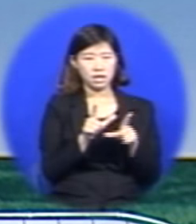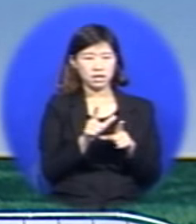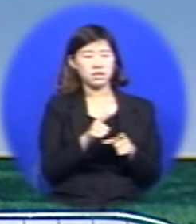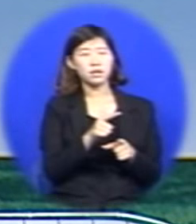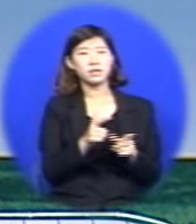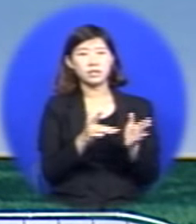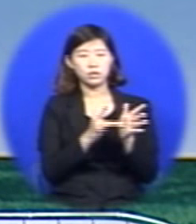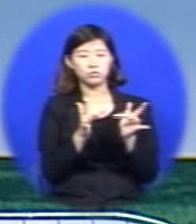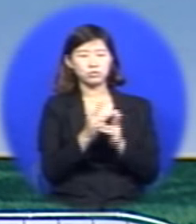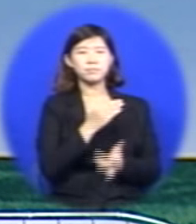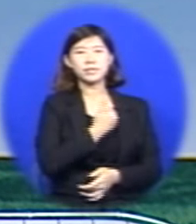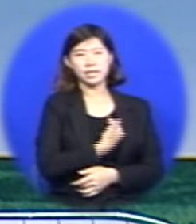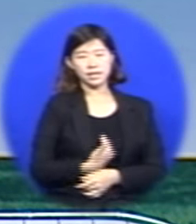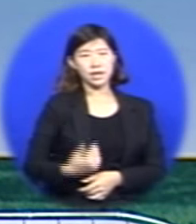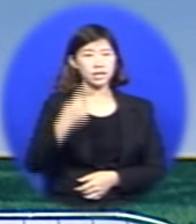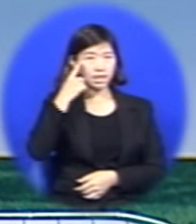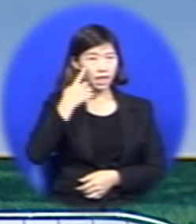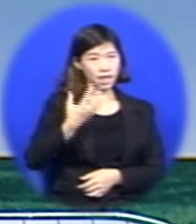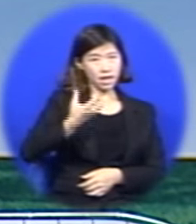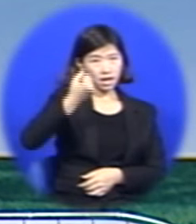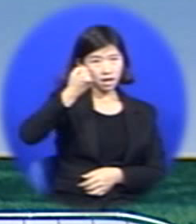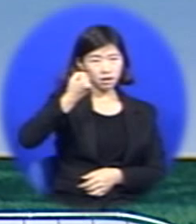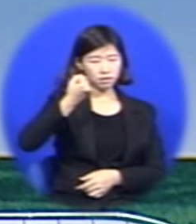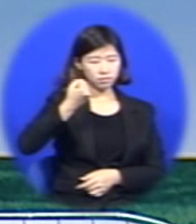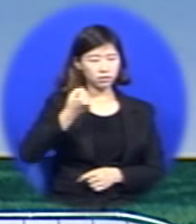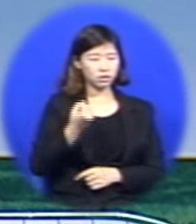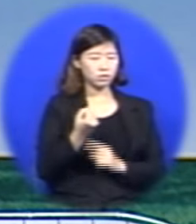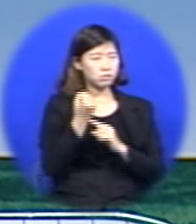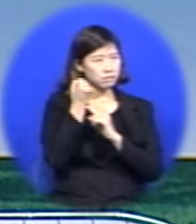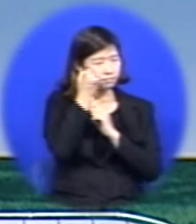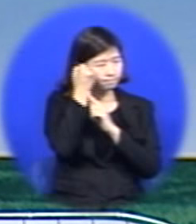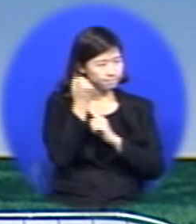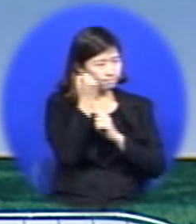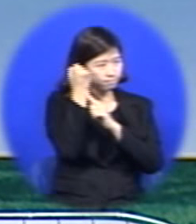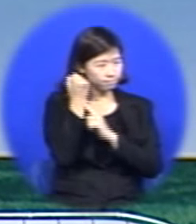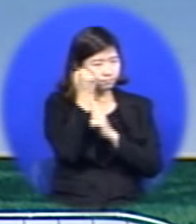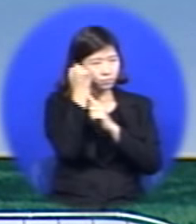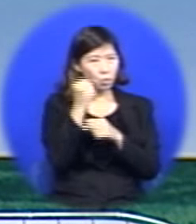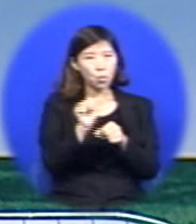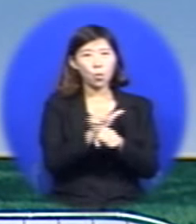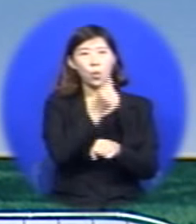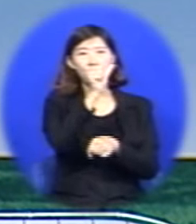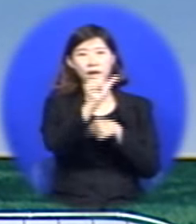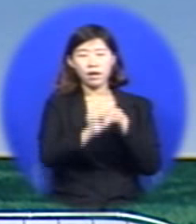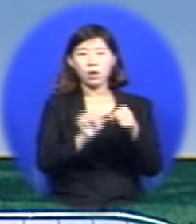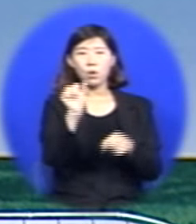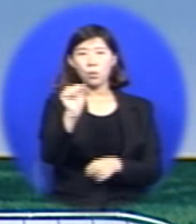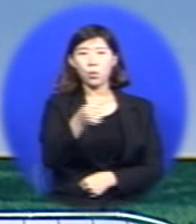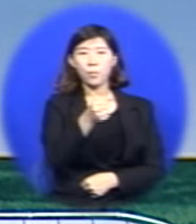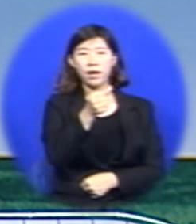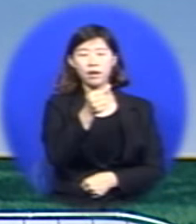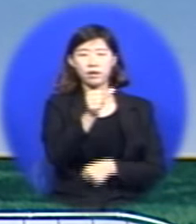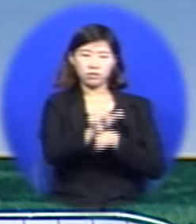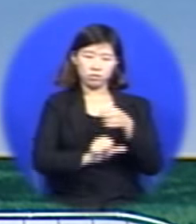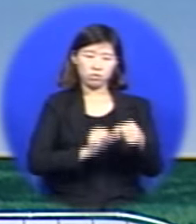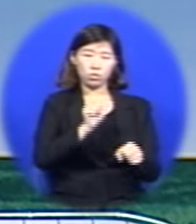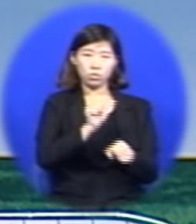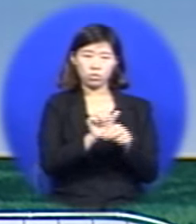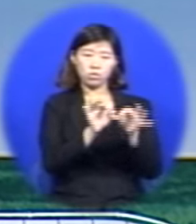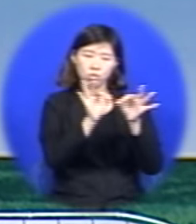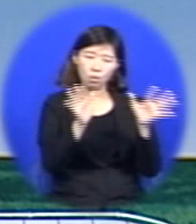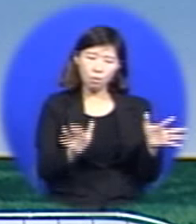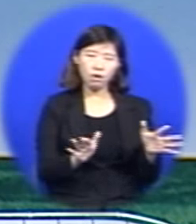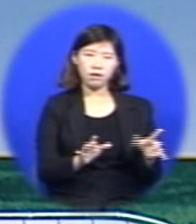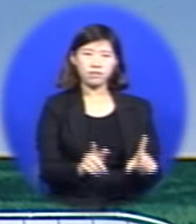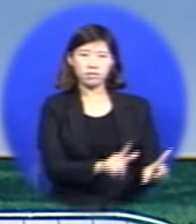위해서 500년 동안 공동체를 이어내려오고 있는 거예요. 그래서 그 공동체를 가는 사람들마다 설명할